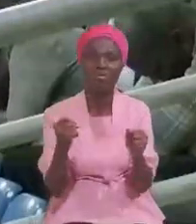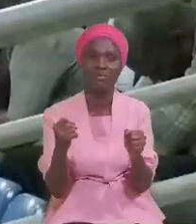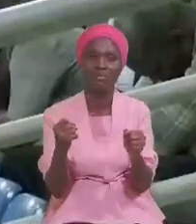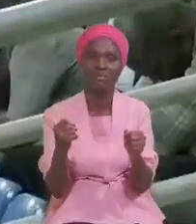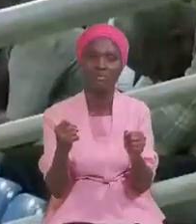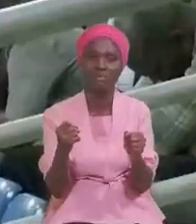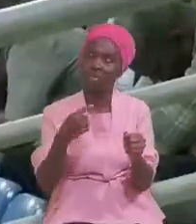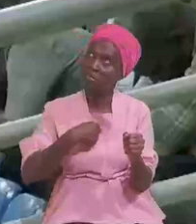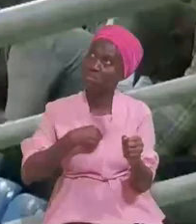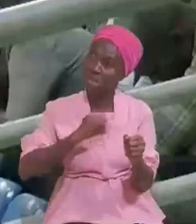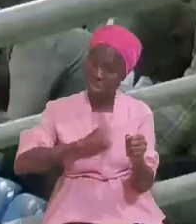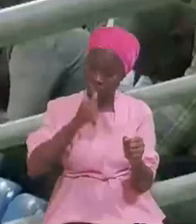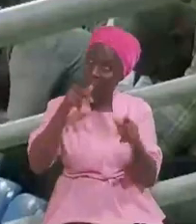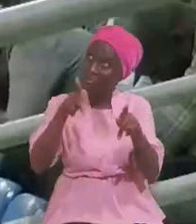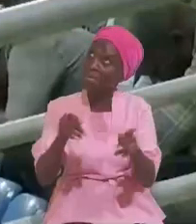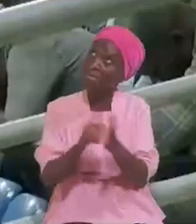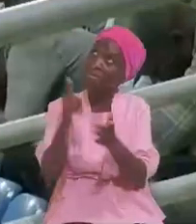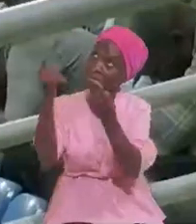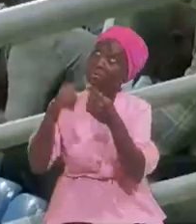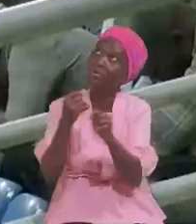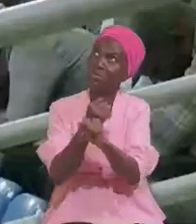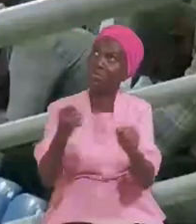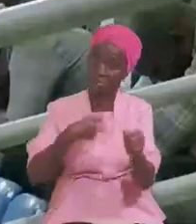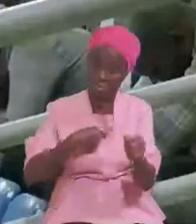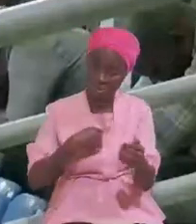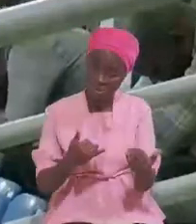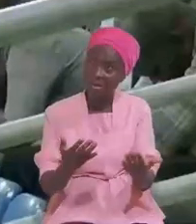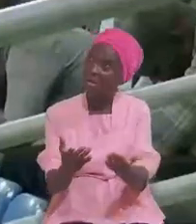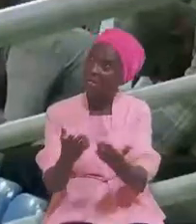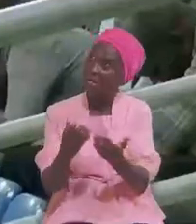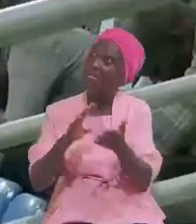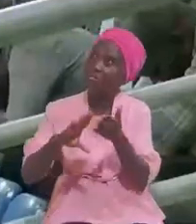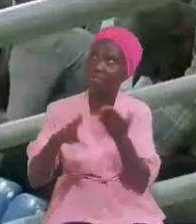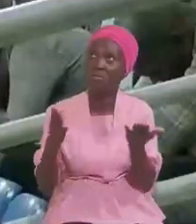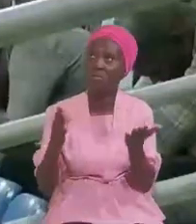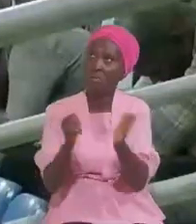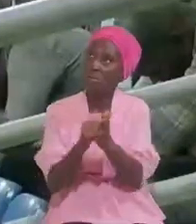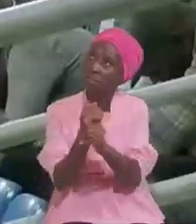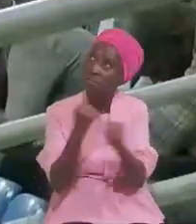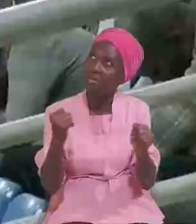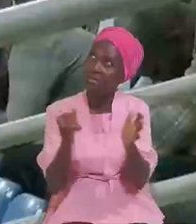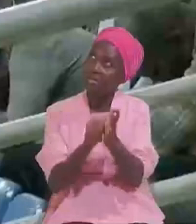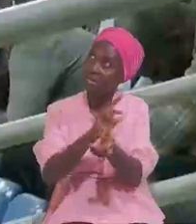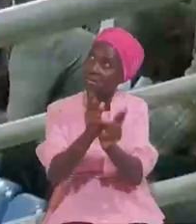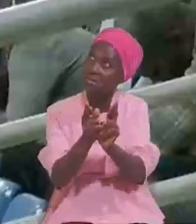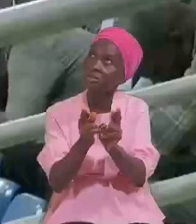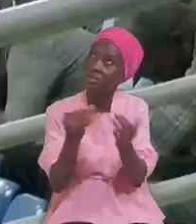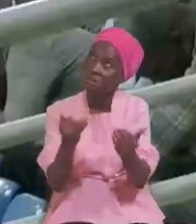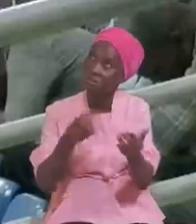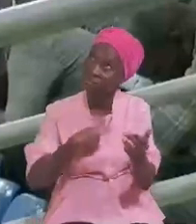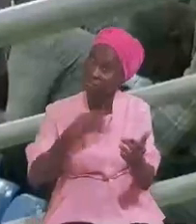Je suis le candidat de ce salut. Je veux le pardon, la libération, la rédemption, le salut. C'est pourquoi je lève la